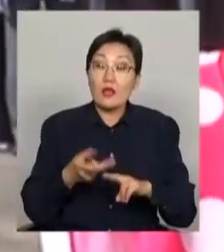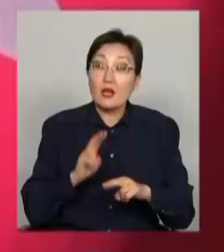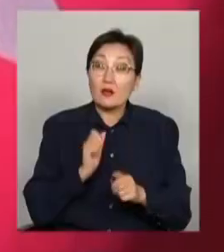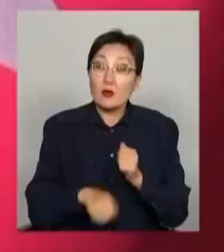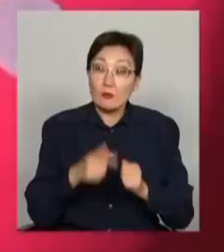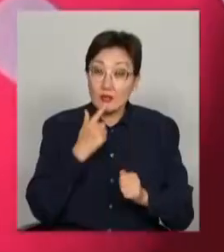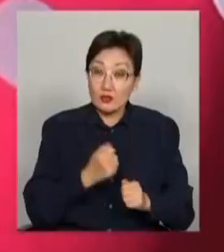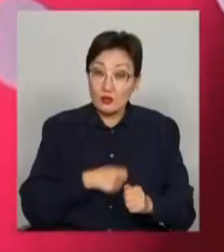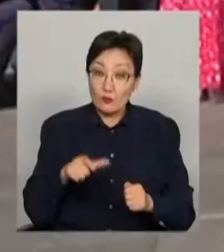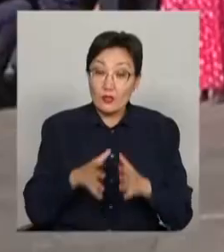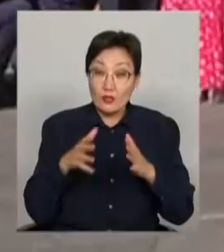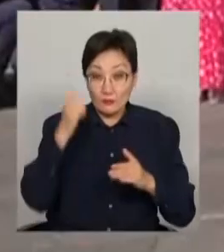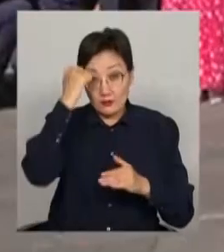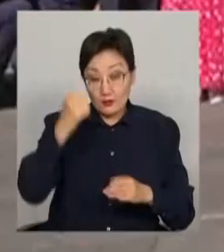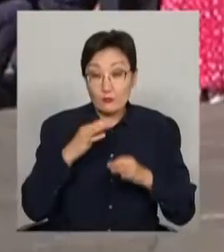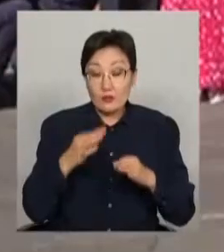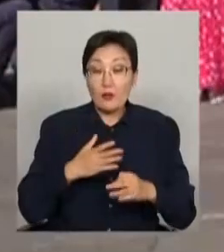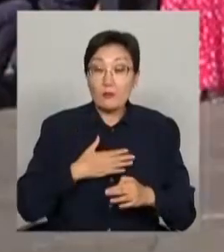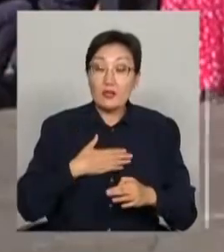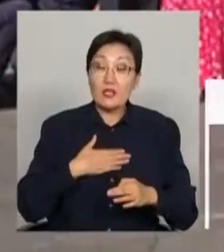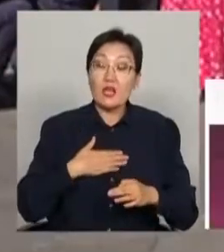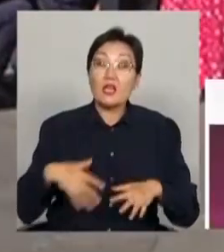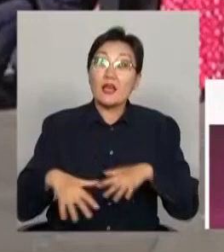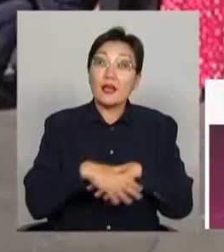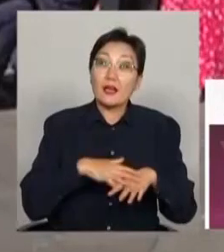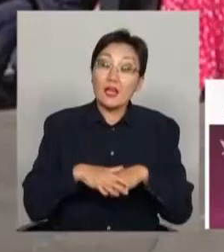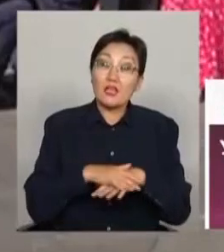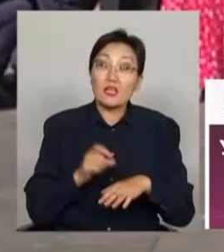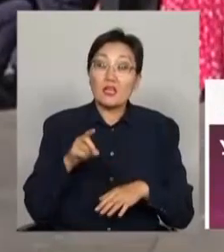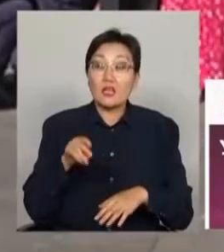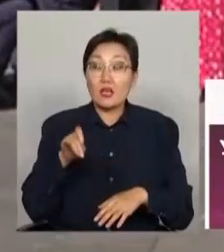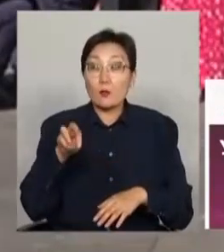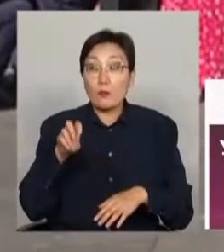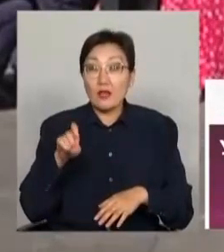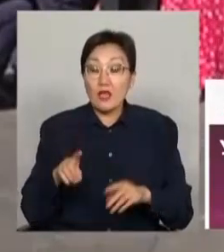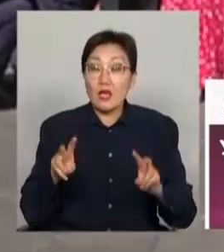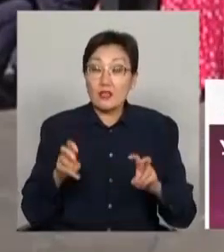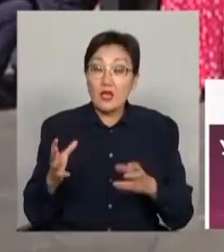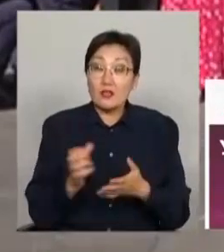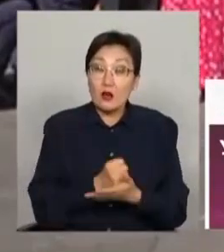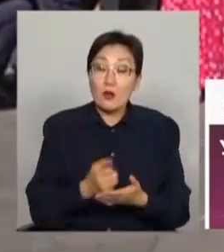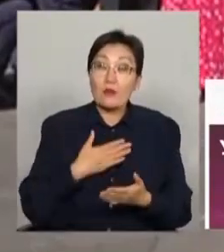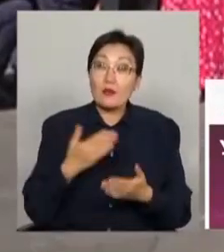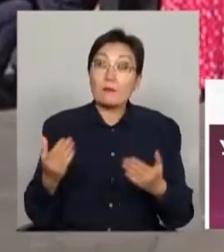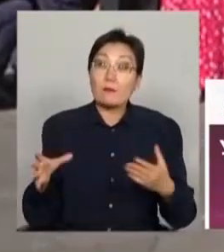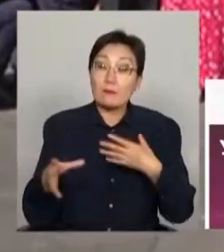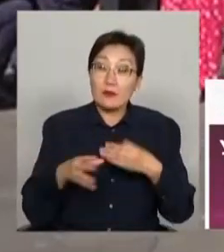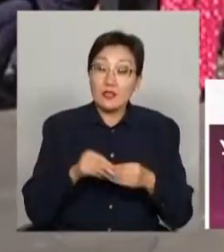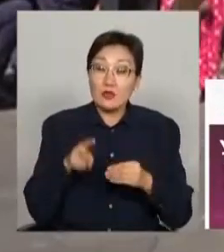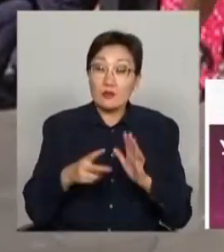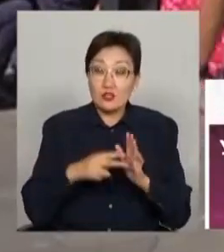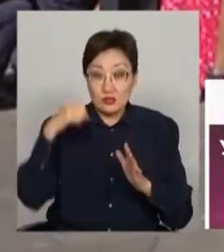сарбазға рахмет айтқым келеді. Мен өзім халық қаһарманы атағын алған кезде, мен ол кісімен бірге сапта тұрып 2007